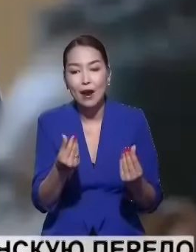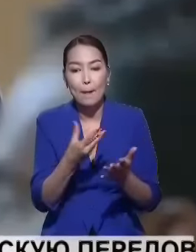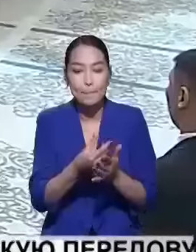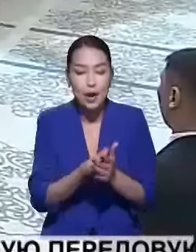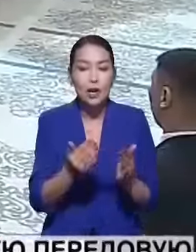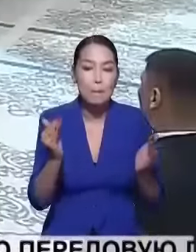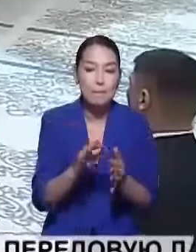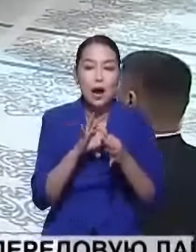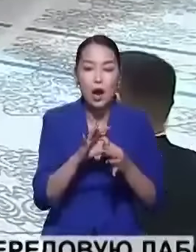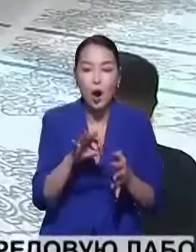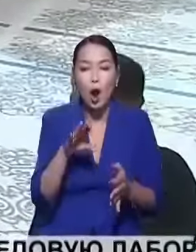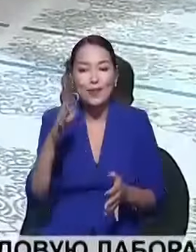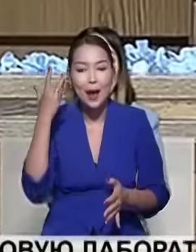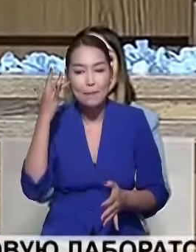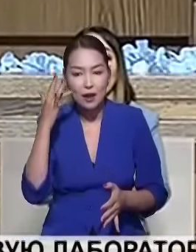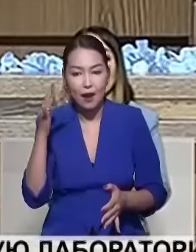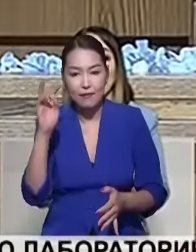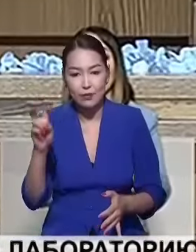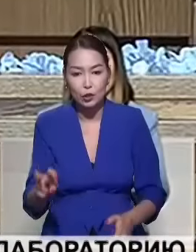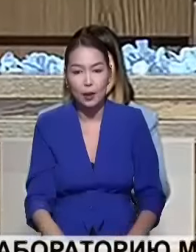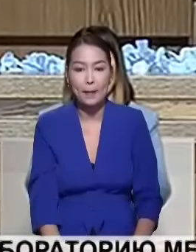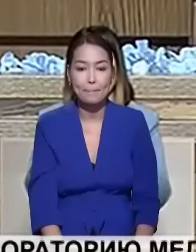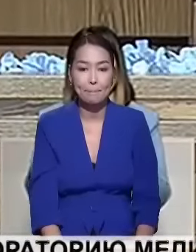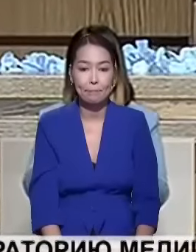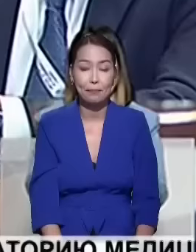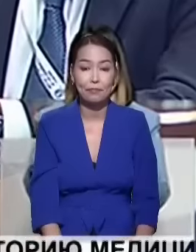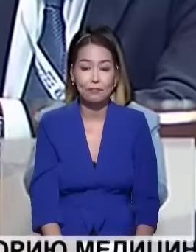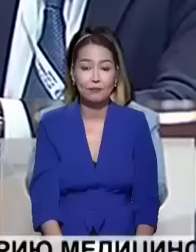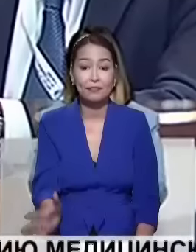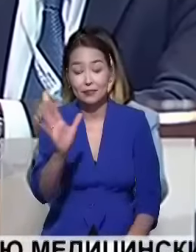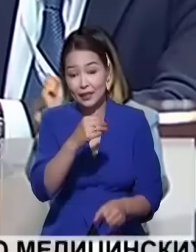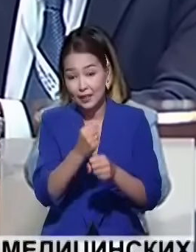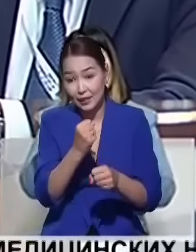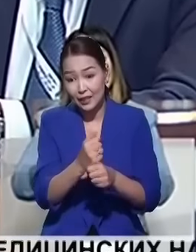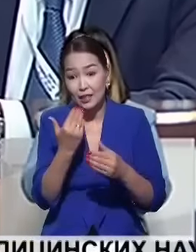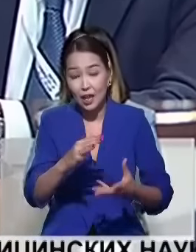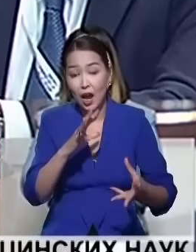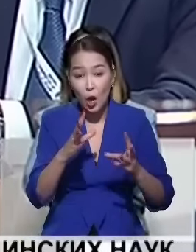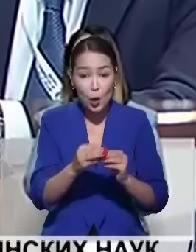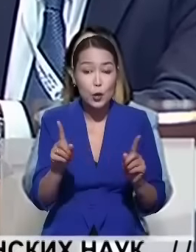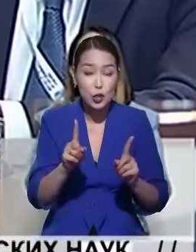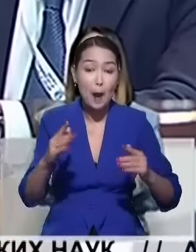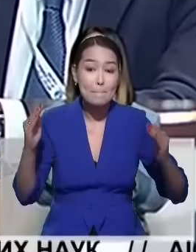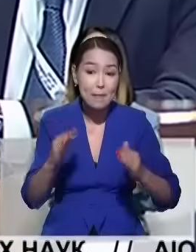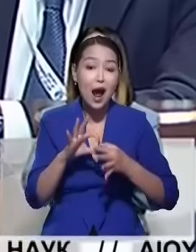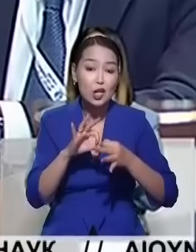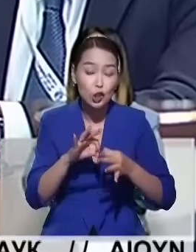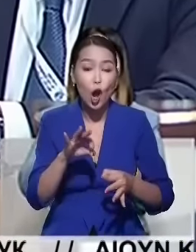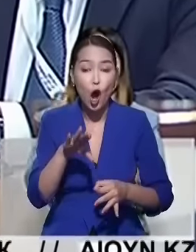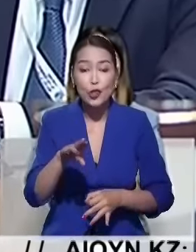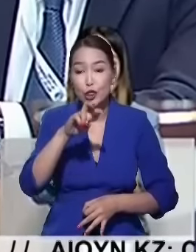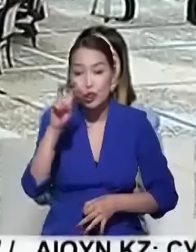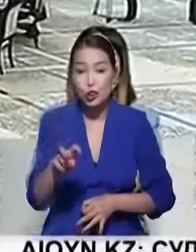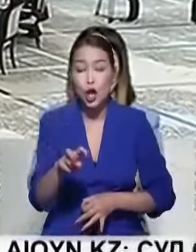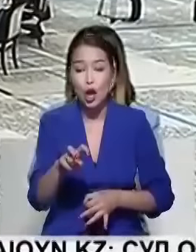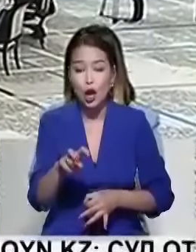меньше зависеть от американской. Ну давайте, наконец, сделаем определенные шаги, чтобы меньше зависеть от этого доллара. И